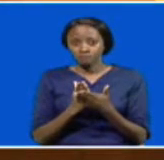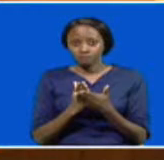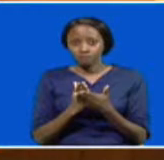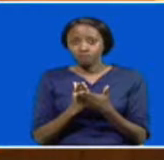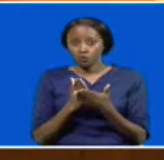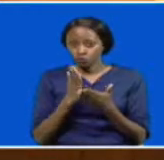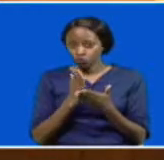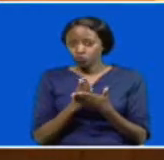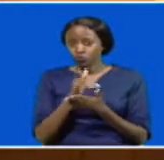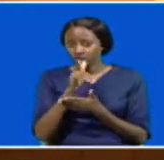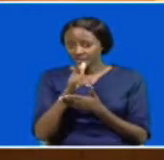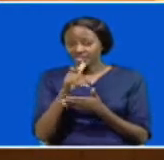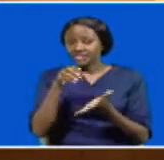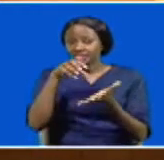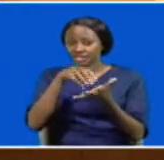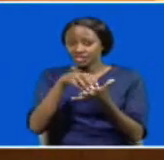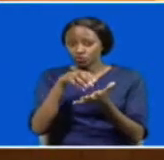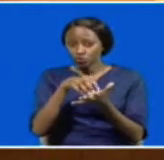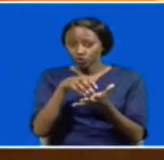hali